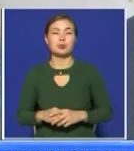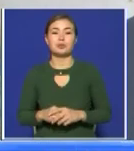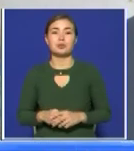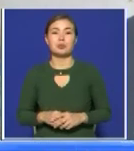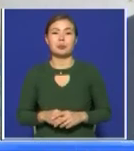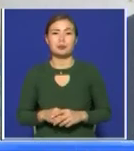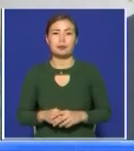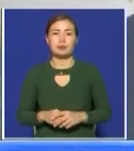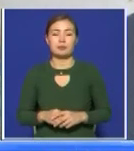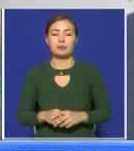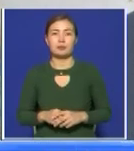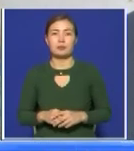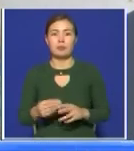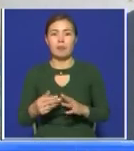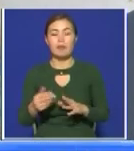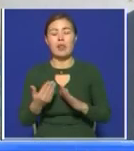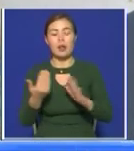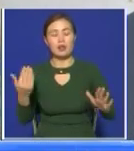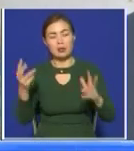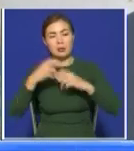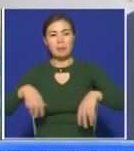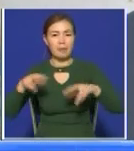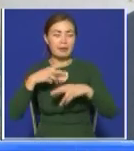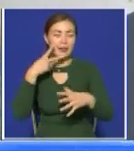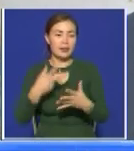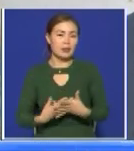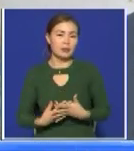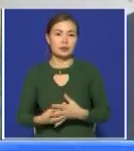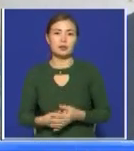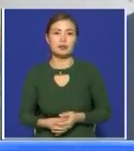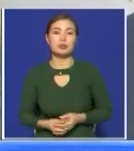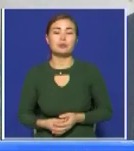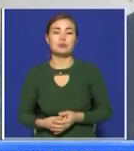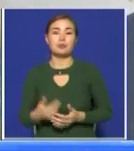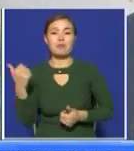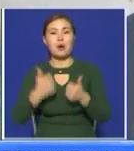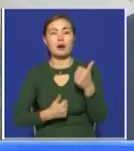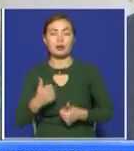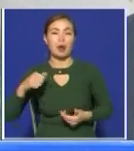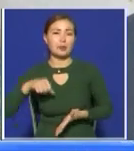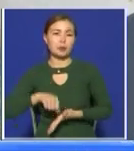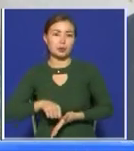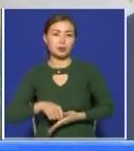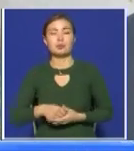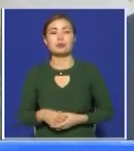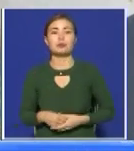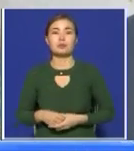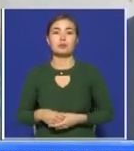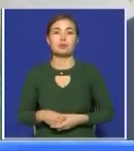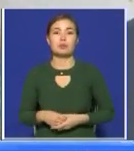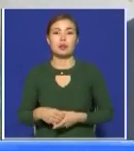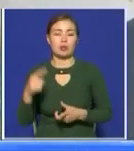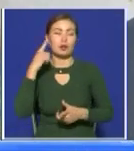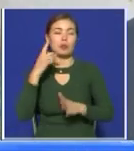әндер бәрі алдын ала таратылып, мына байқауға қатысушылар оны тыңдап, құлақтарына